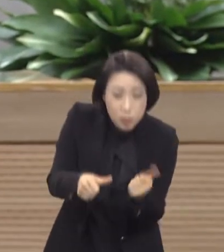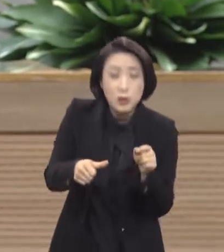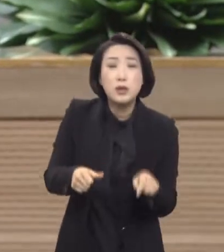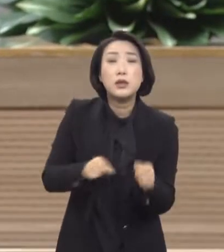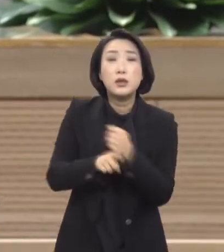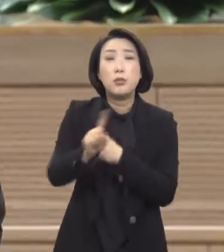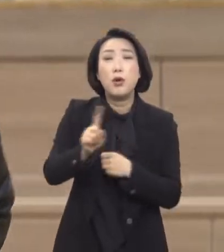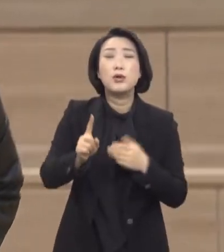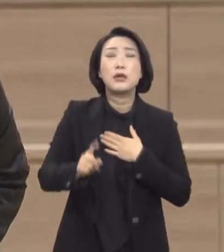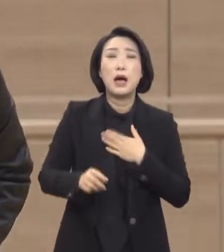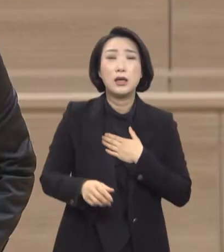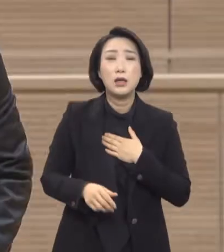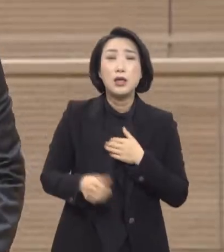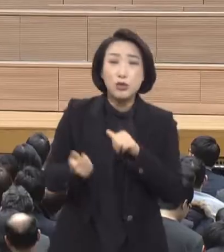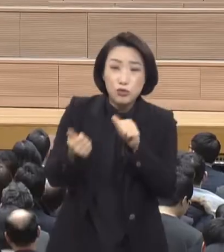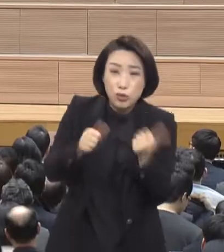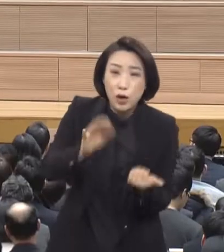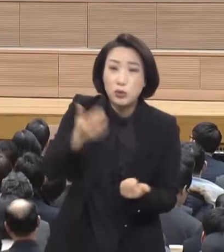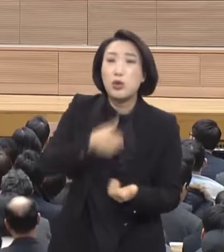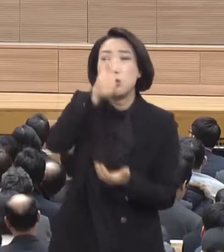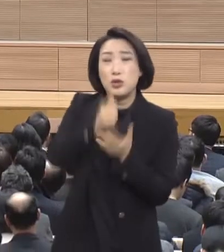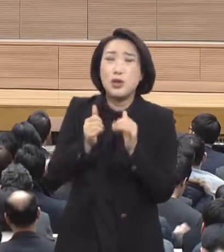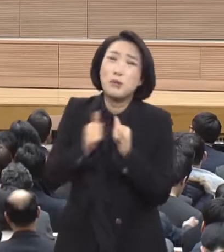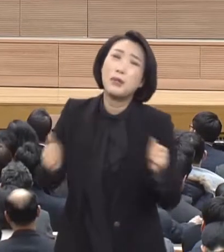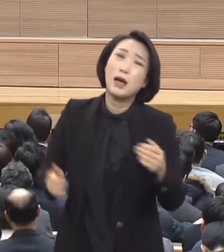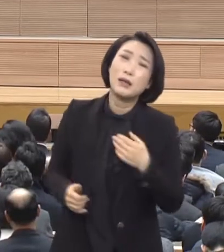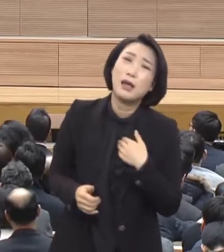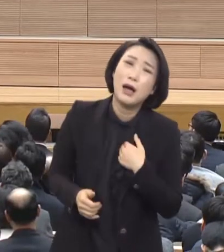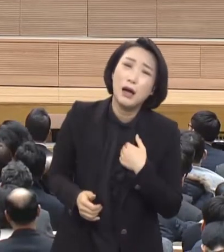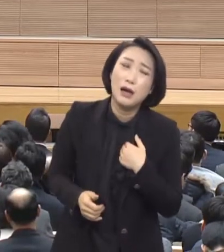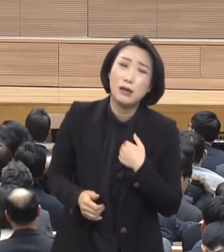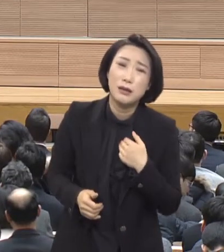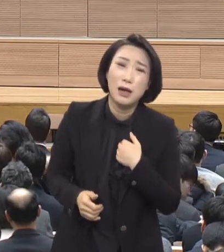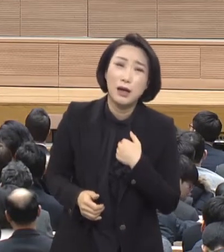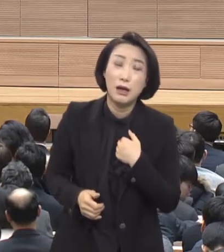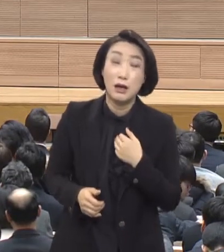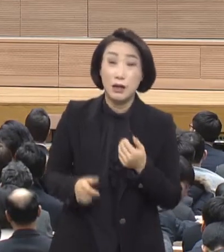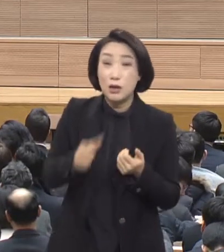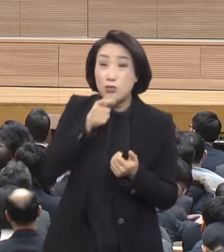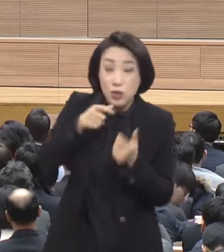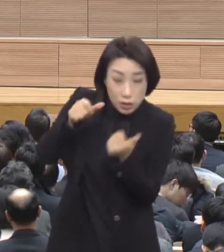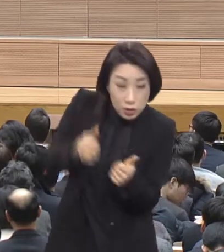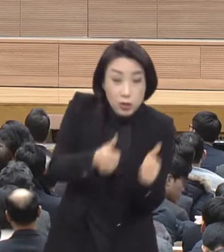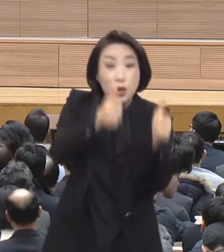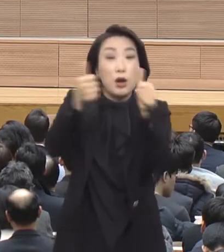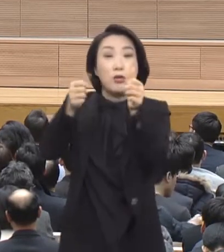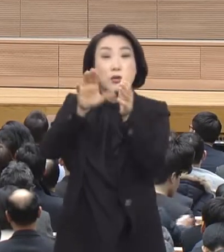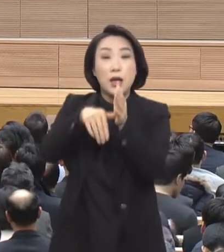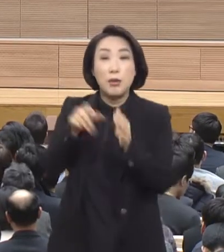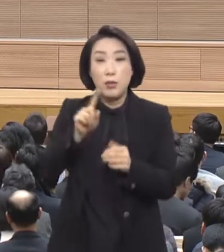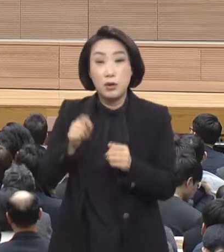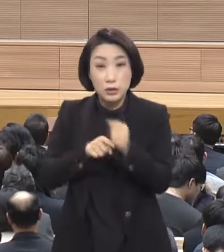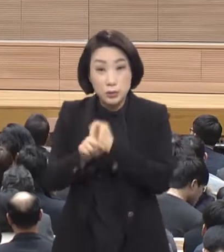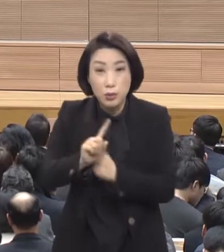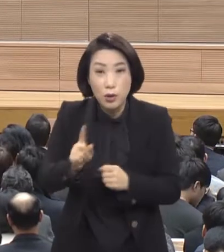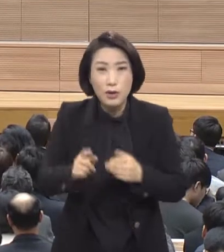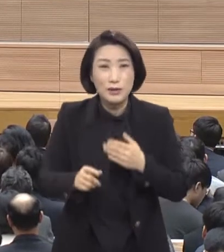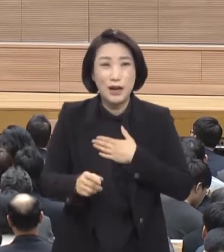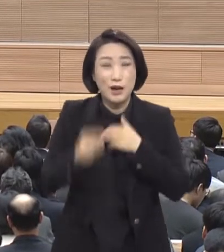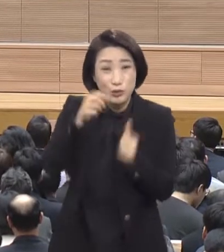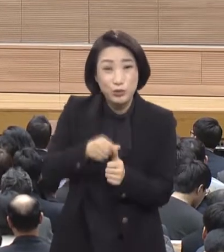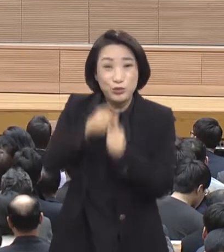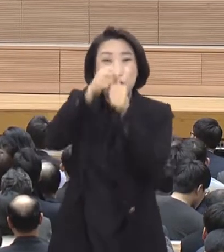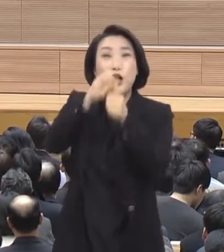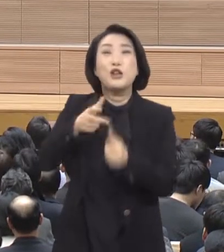나는 이렇게 죽어야 할 죄인이요 물에서 나오면서 나를 이렇게